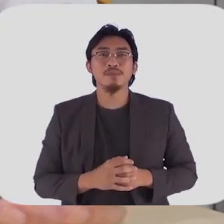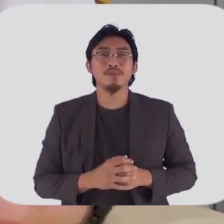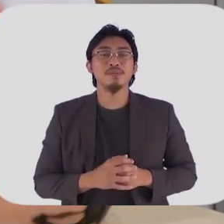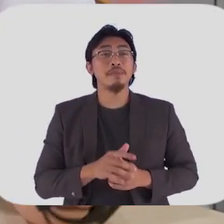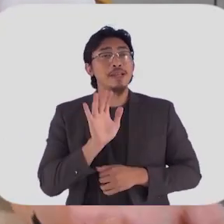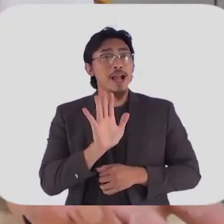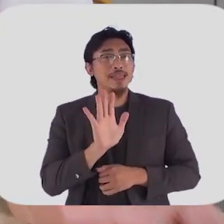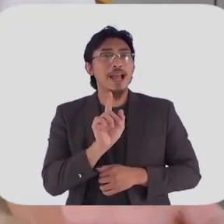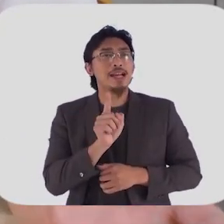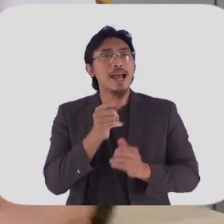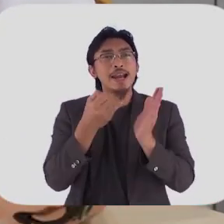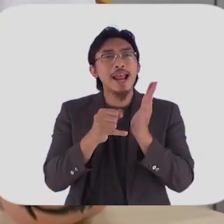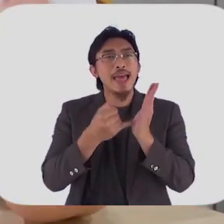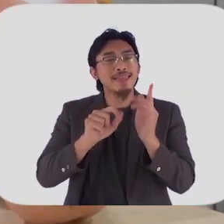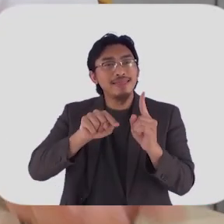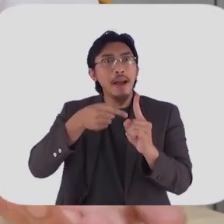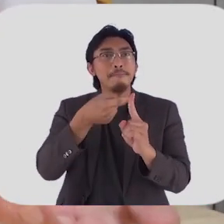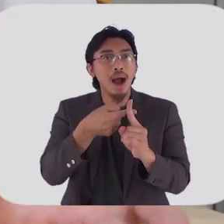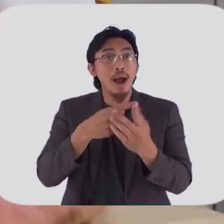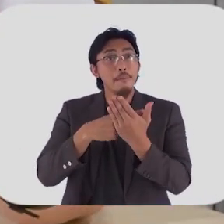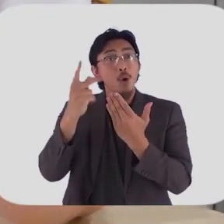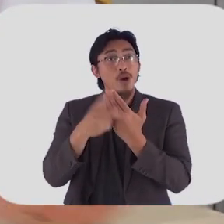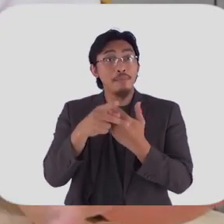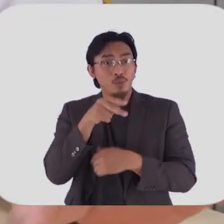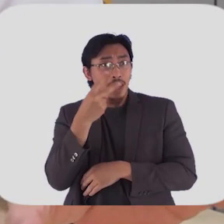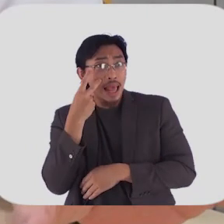soldier fly atau yang dikenal dengan maggot, sehingga memberikan nilai tambah.